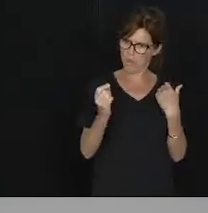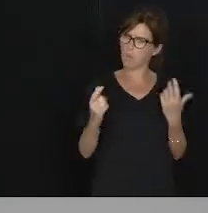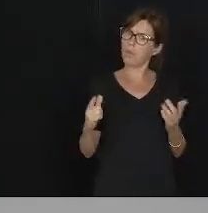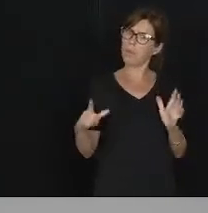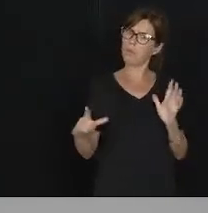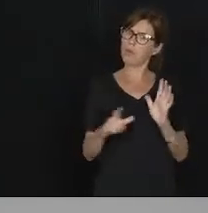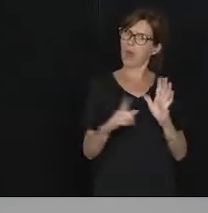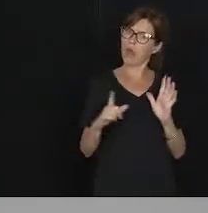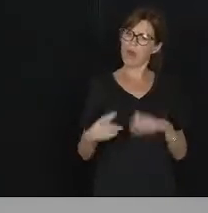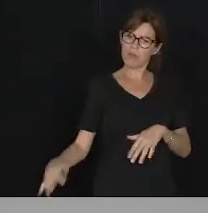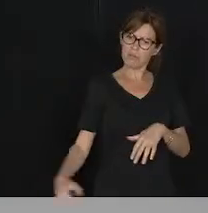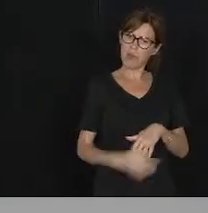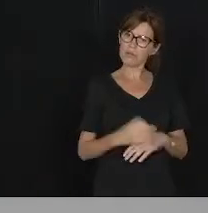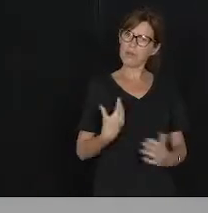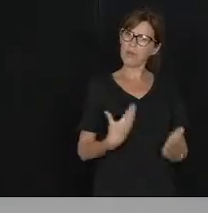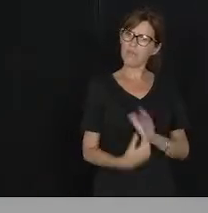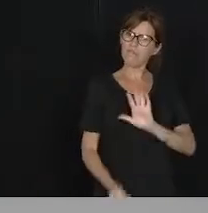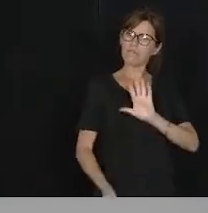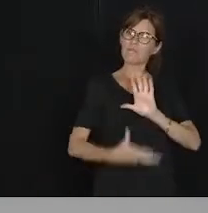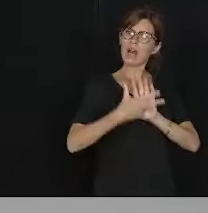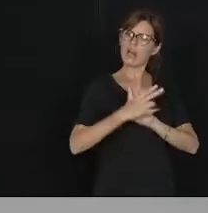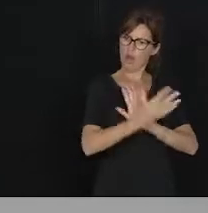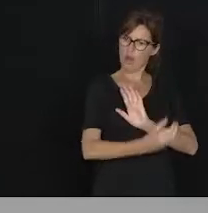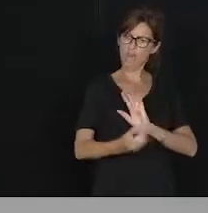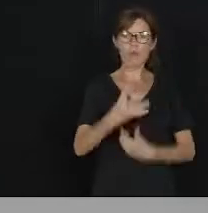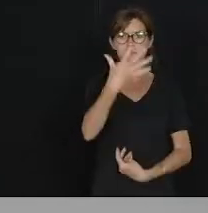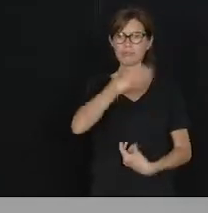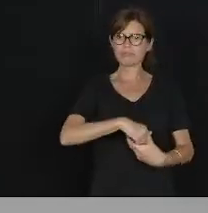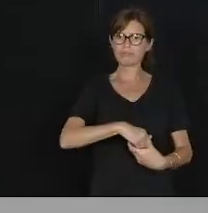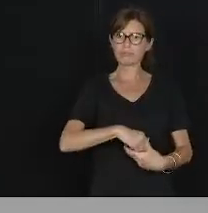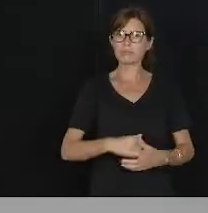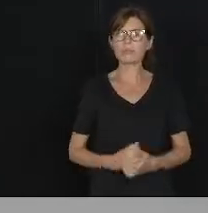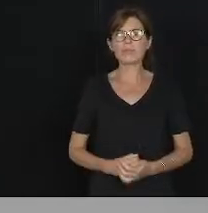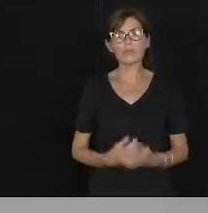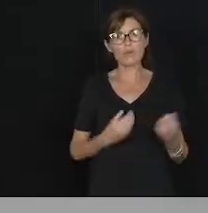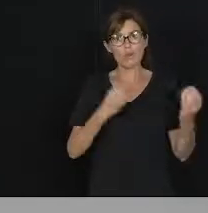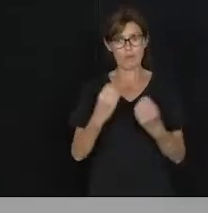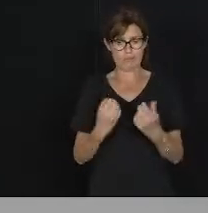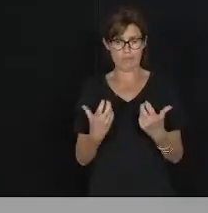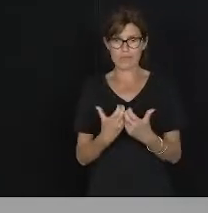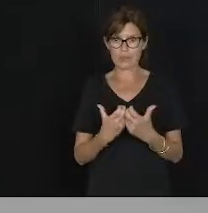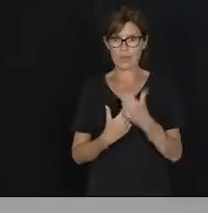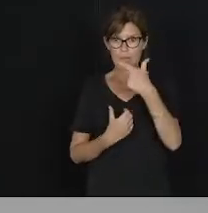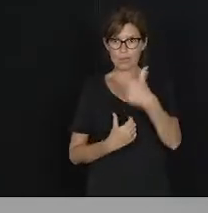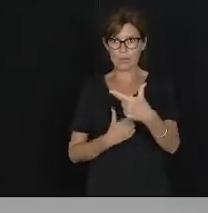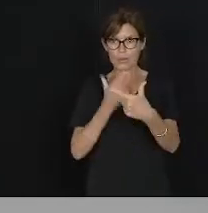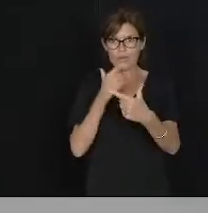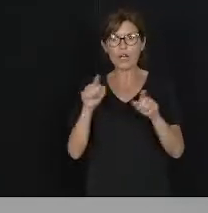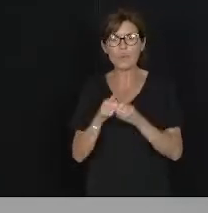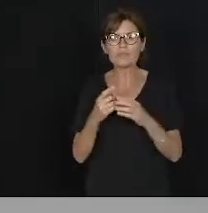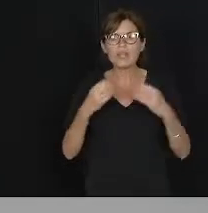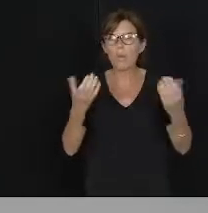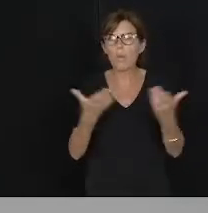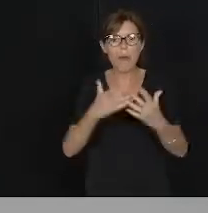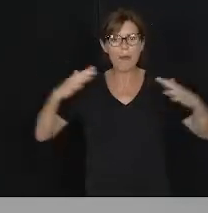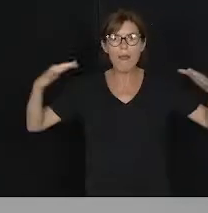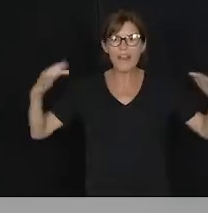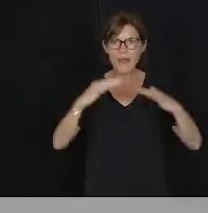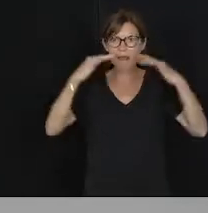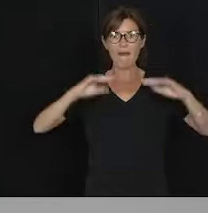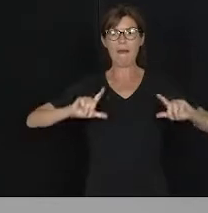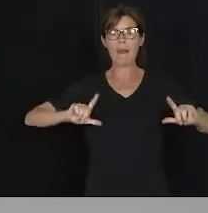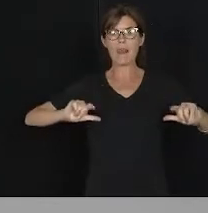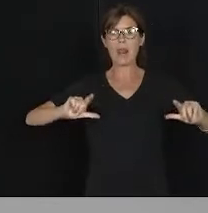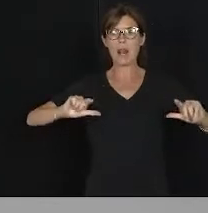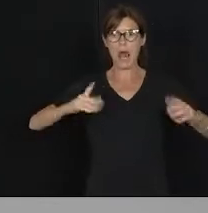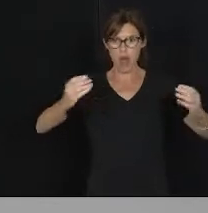enfants. Et donc, par ces deux exemples, on voit que la guerre rend l'urgence palpable d'une certaine façon. Elle précipite